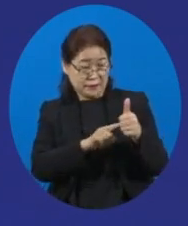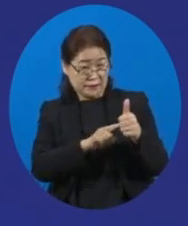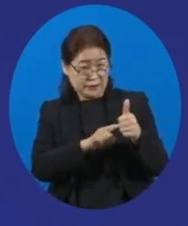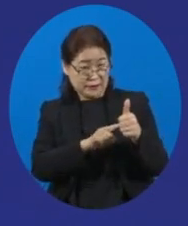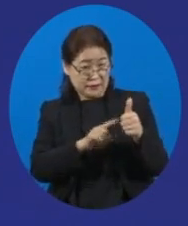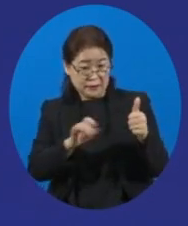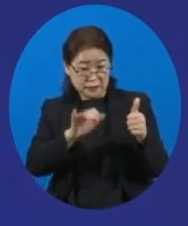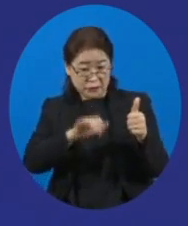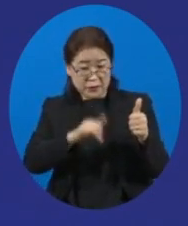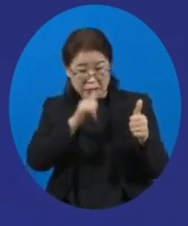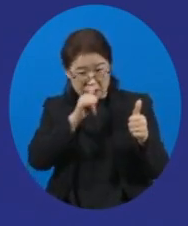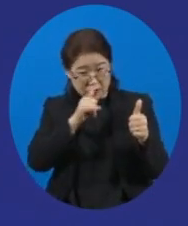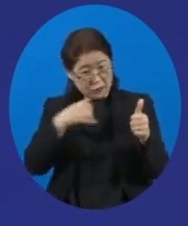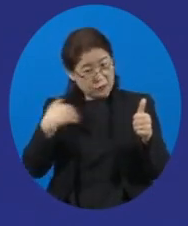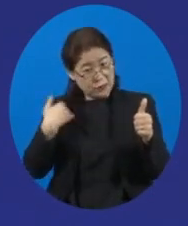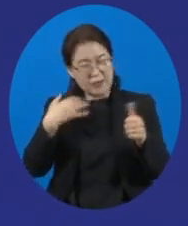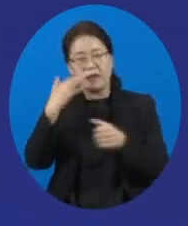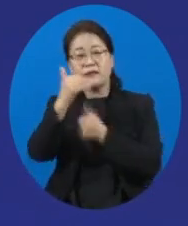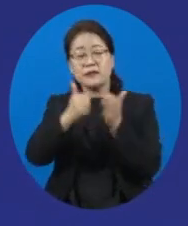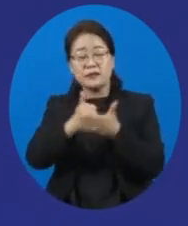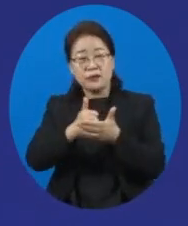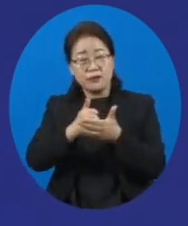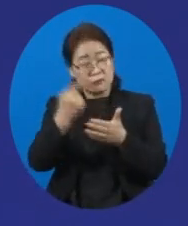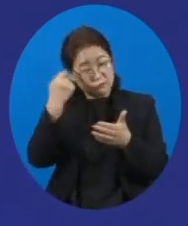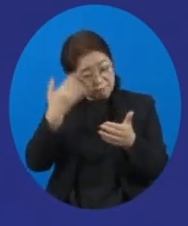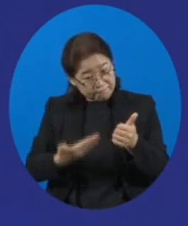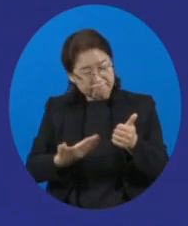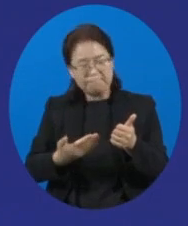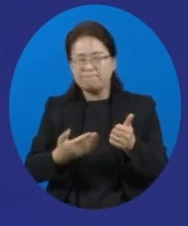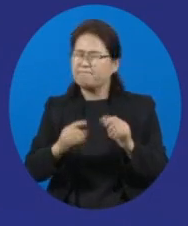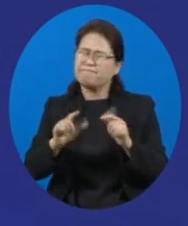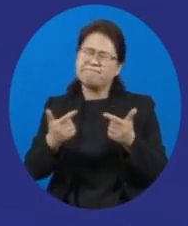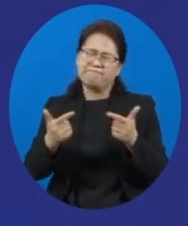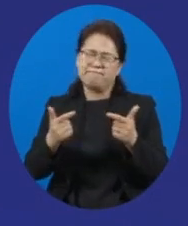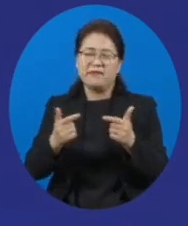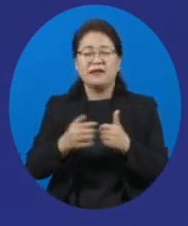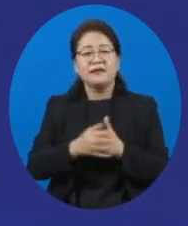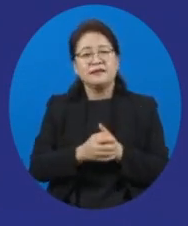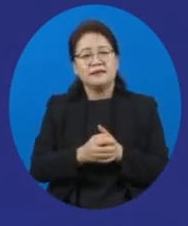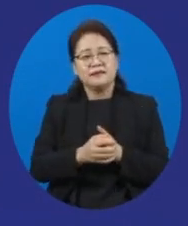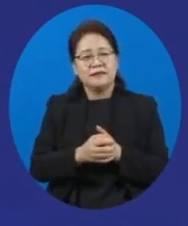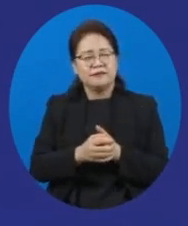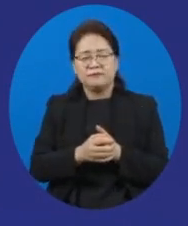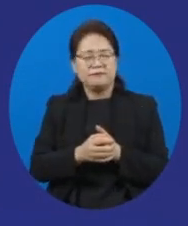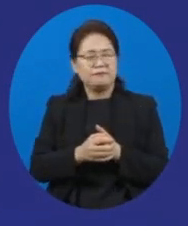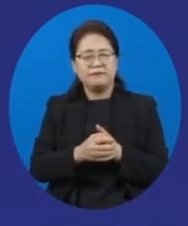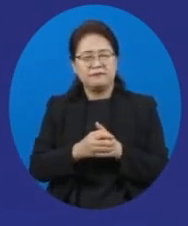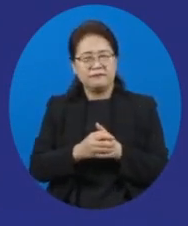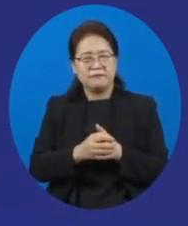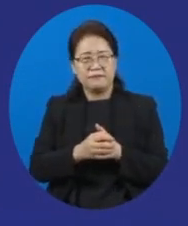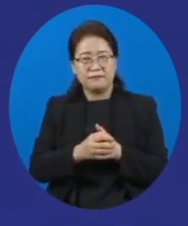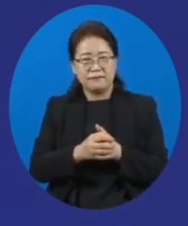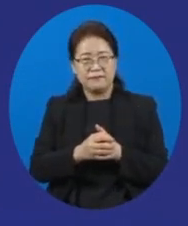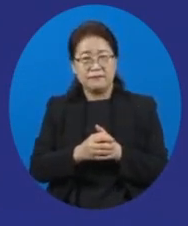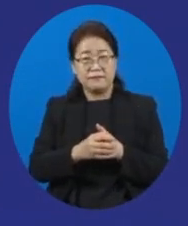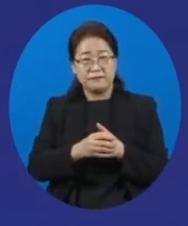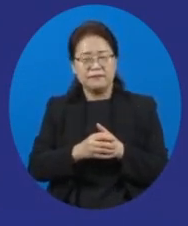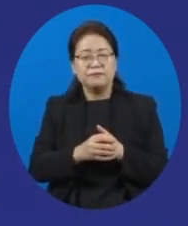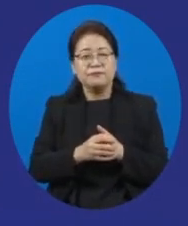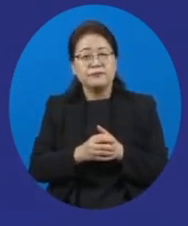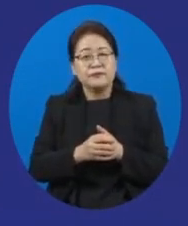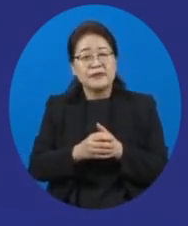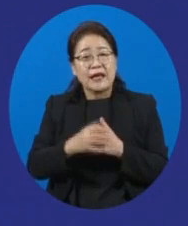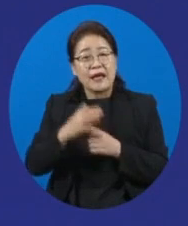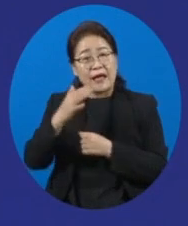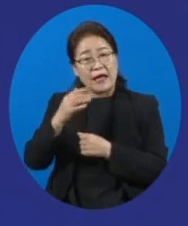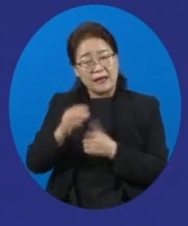몰라서 하나님이 이렇게 말씀하셨을까요? 아니죠. 절대 그렇지 않습니다. 그러면